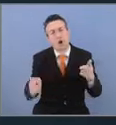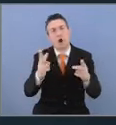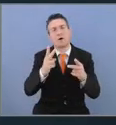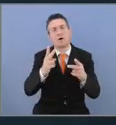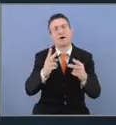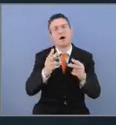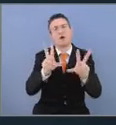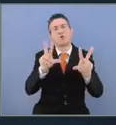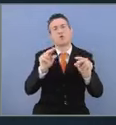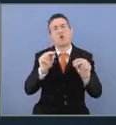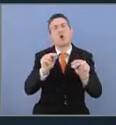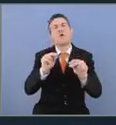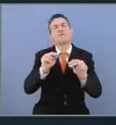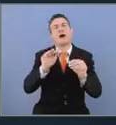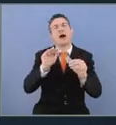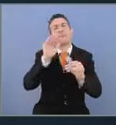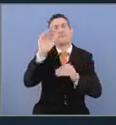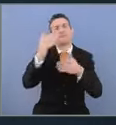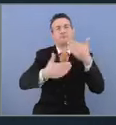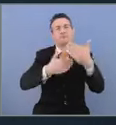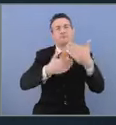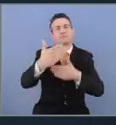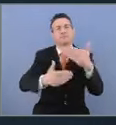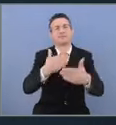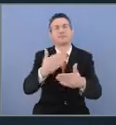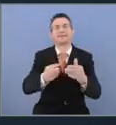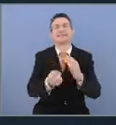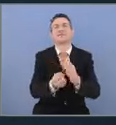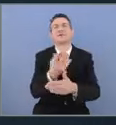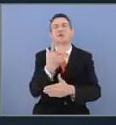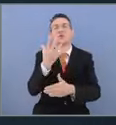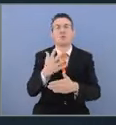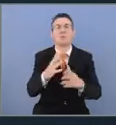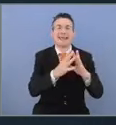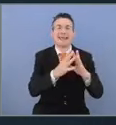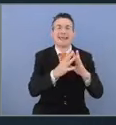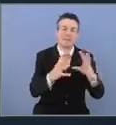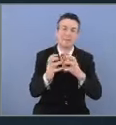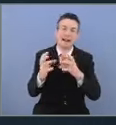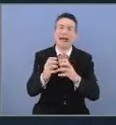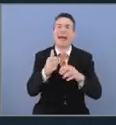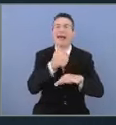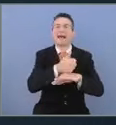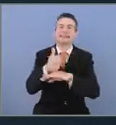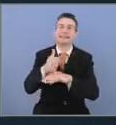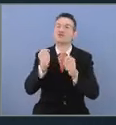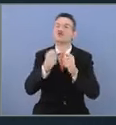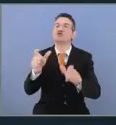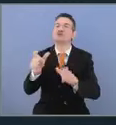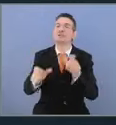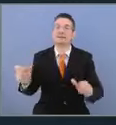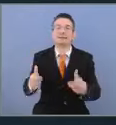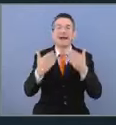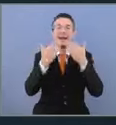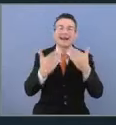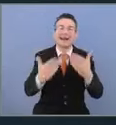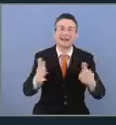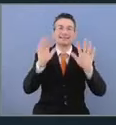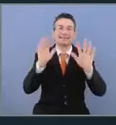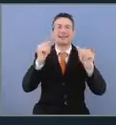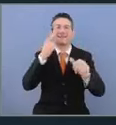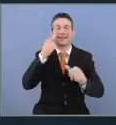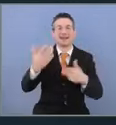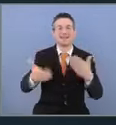sviluppo per le imprese e per i cittadini della nostra regione. Grazie e arrivederci a presto.